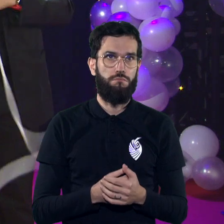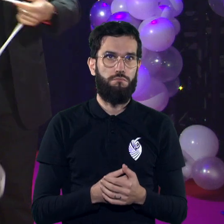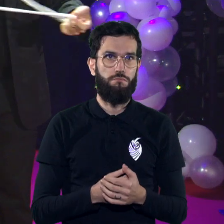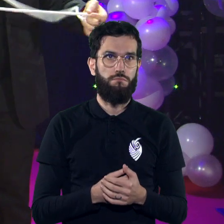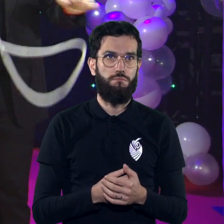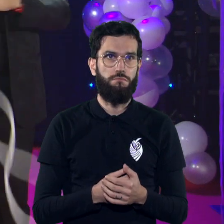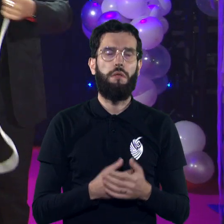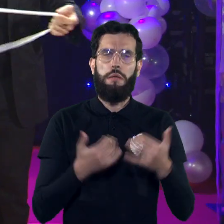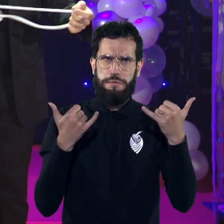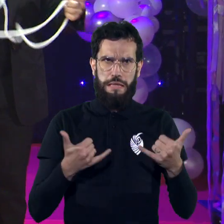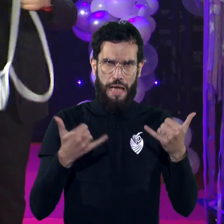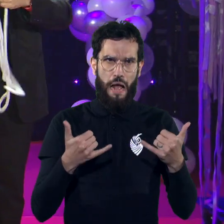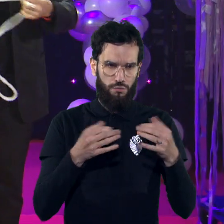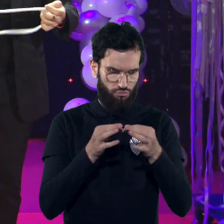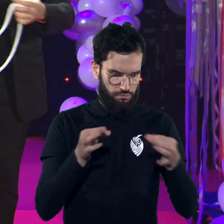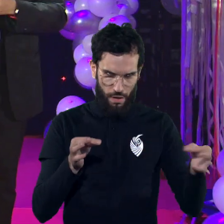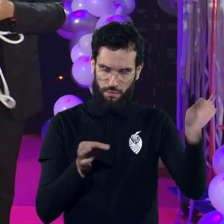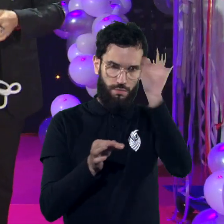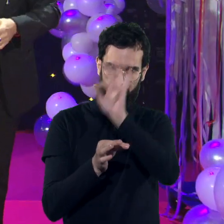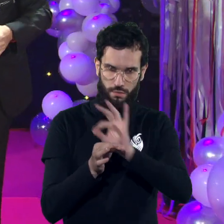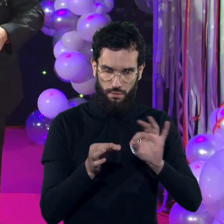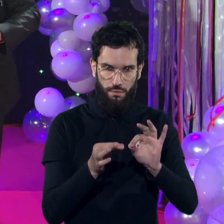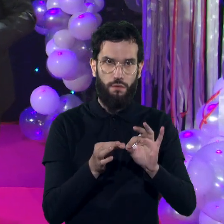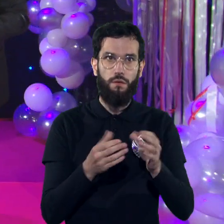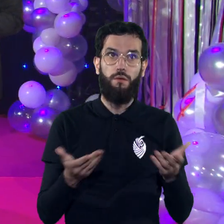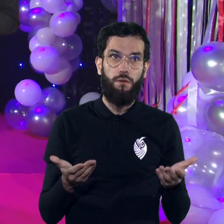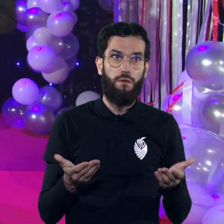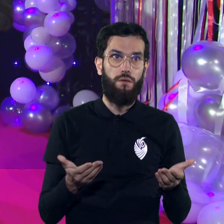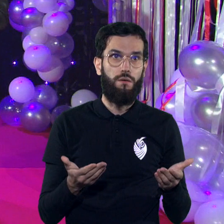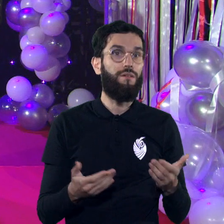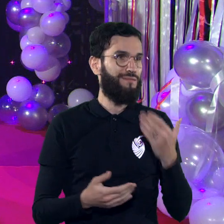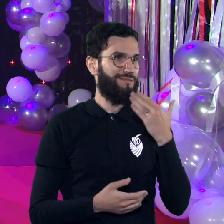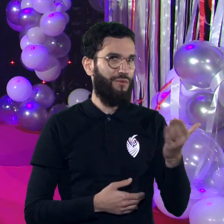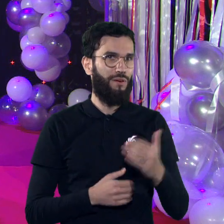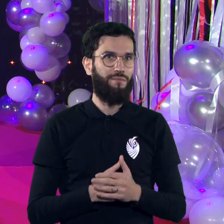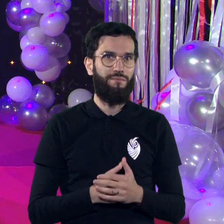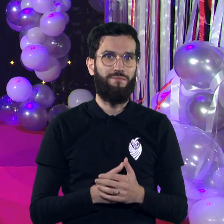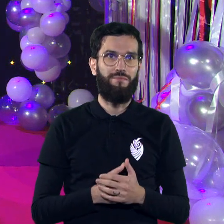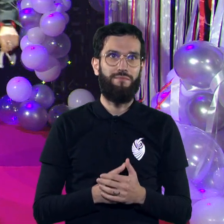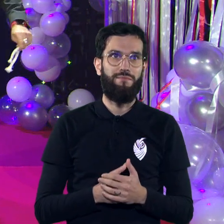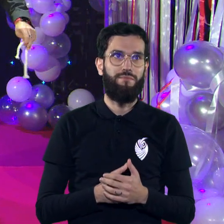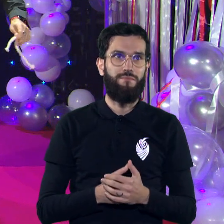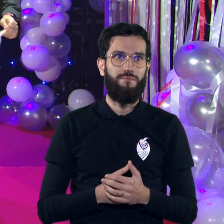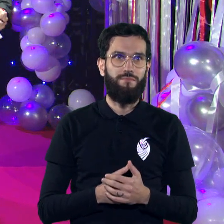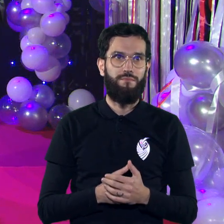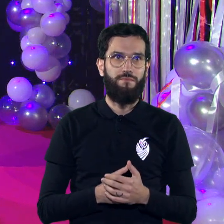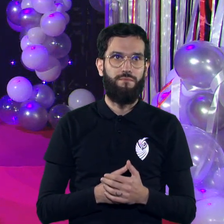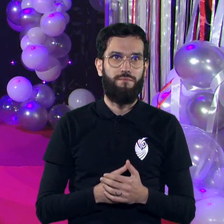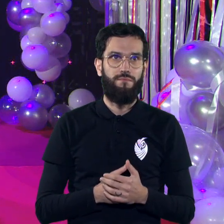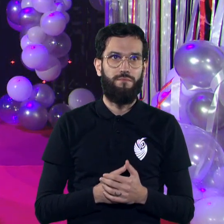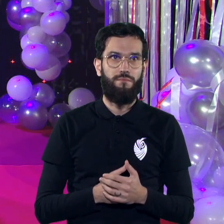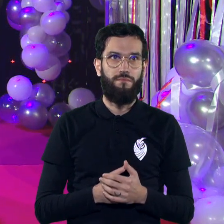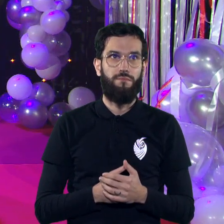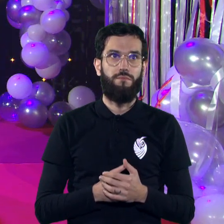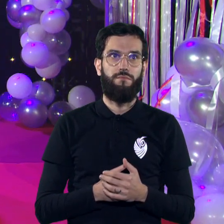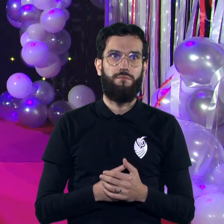No, teraz mám špagát, ktorý nemá konce. O, ďakujem. A tu mám konce,